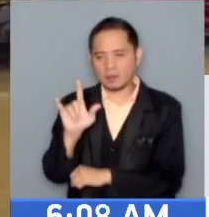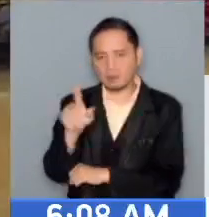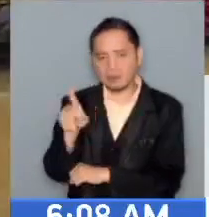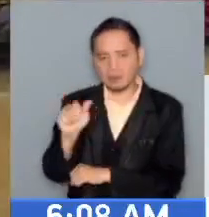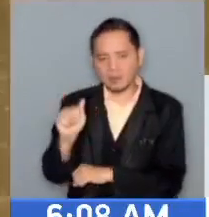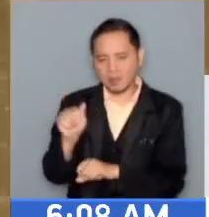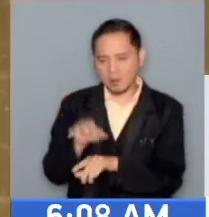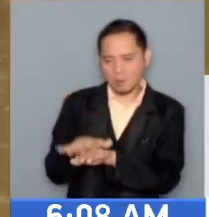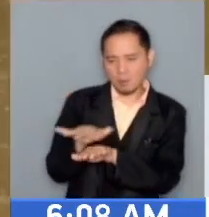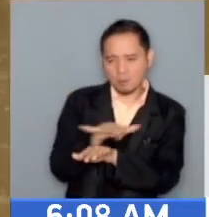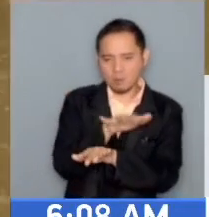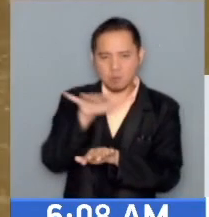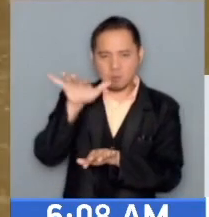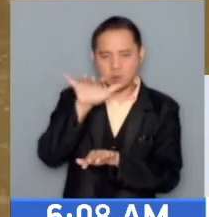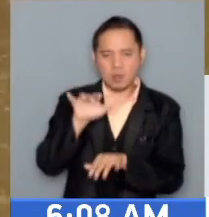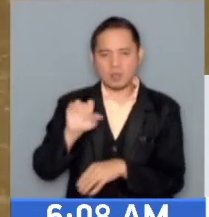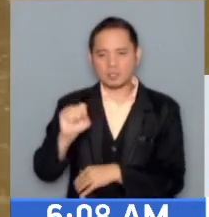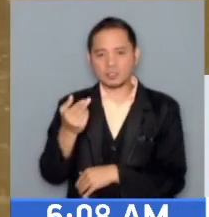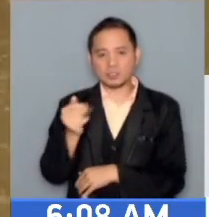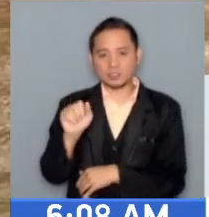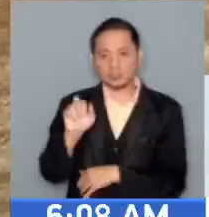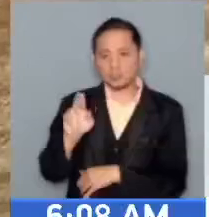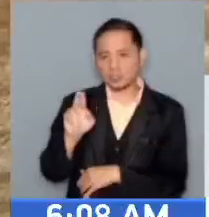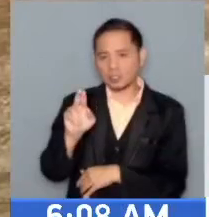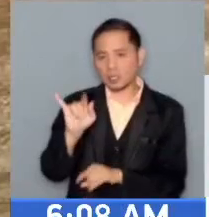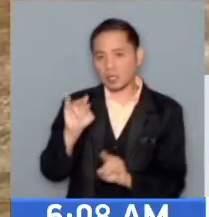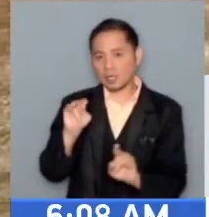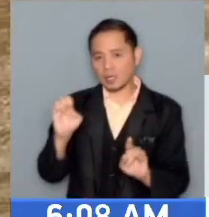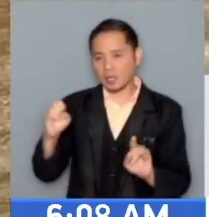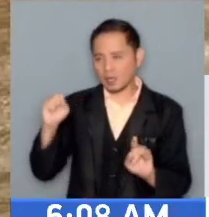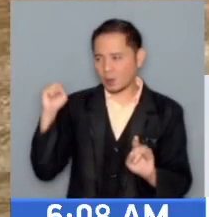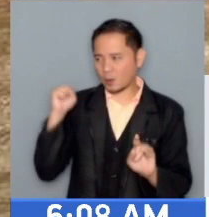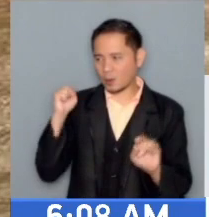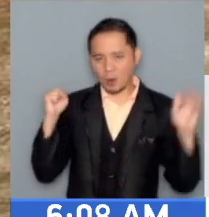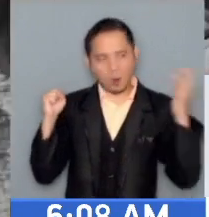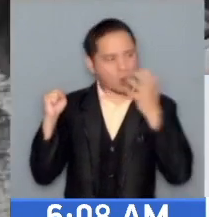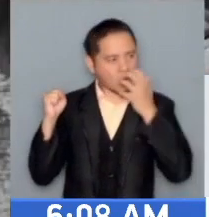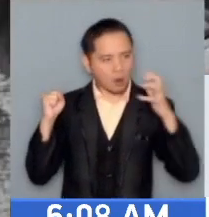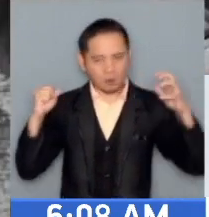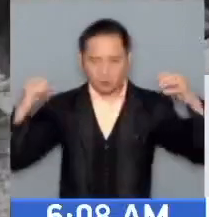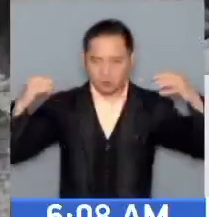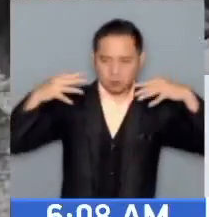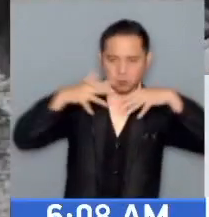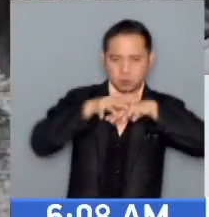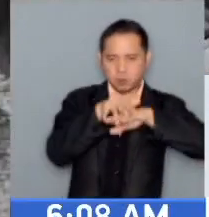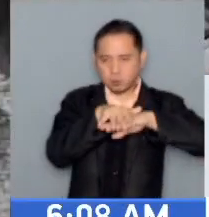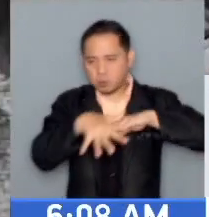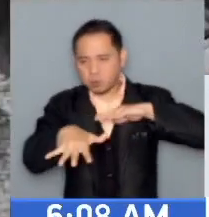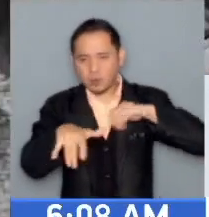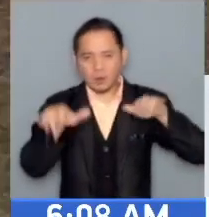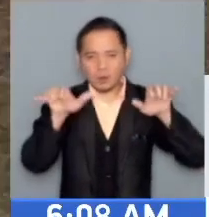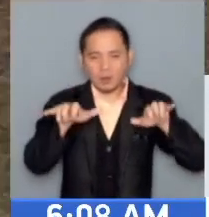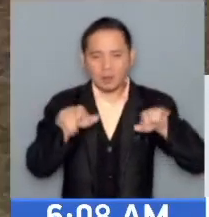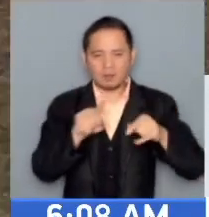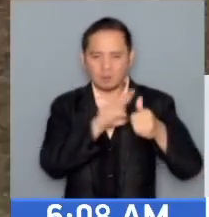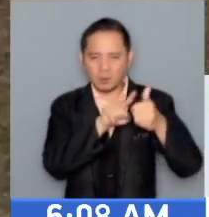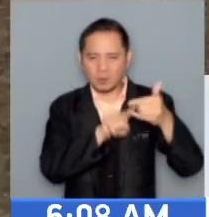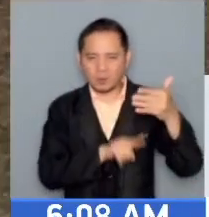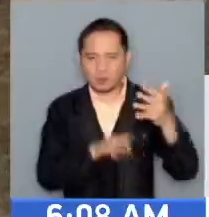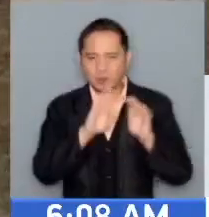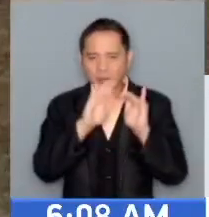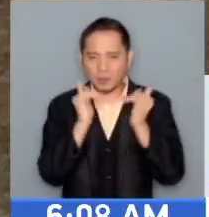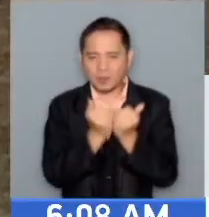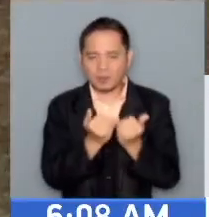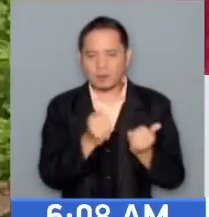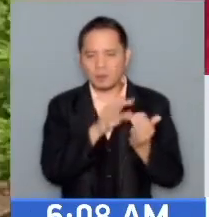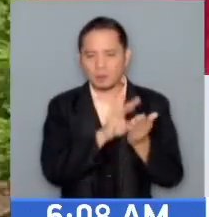mga apektadong lugar sa Northern Samar, ang Catarman, Babatngon at Lope de Vega. 7 pamilya sa mga nasabing lungsod ang pinalikas